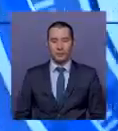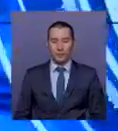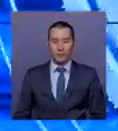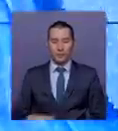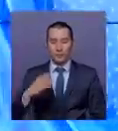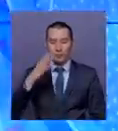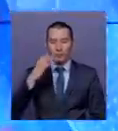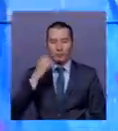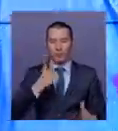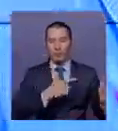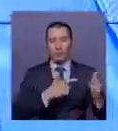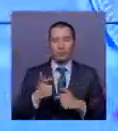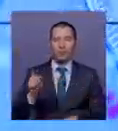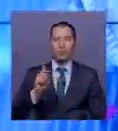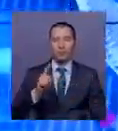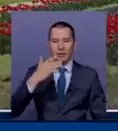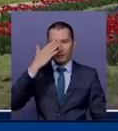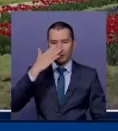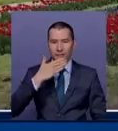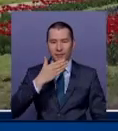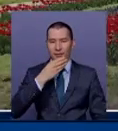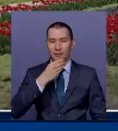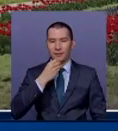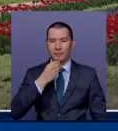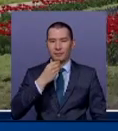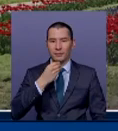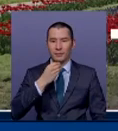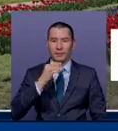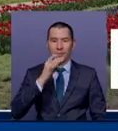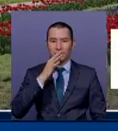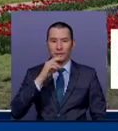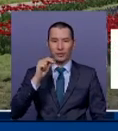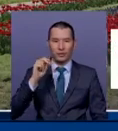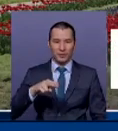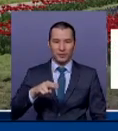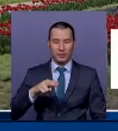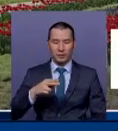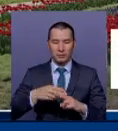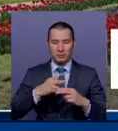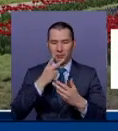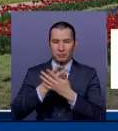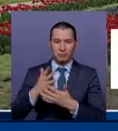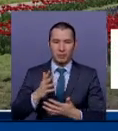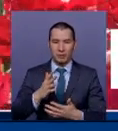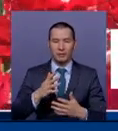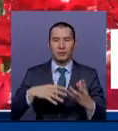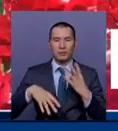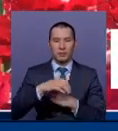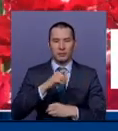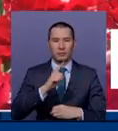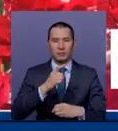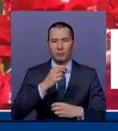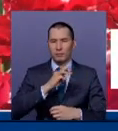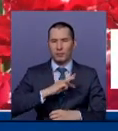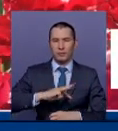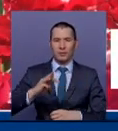Алматы готов к летнему преображению. Несмотря на режим ЧП, работа по благоустройству города продолжается полным ходом, и миллионы